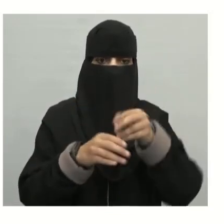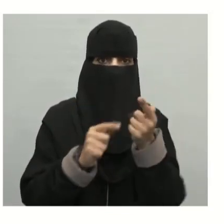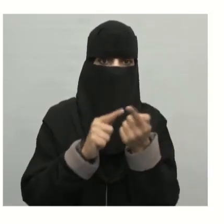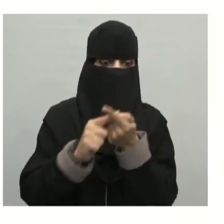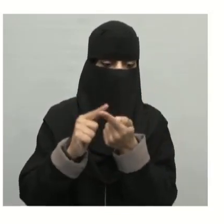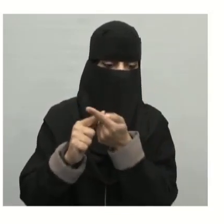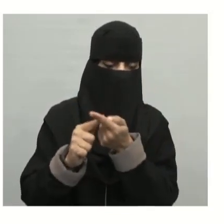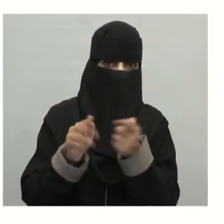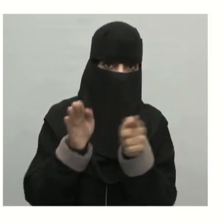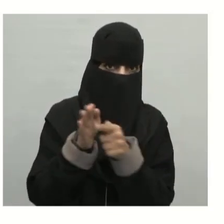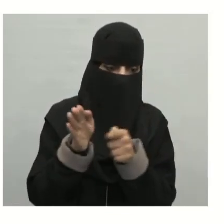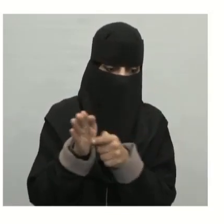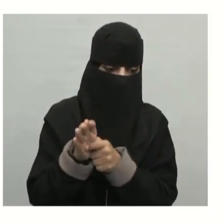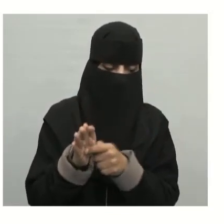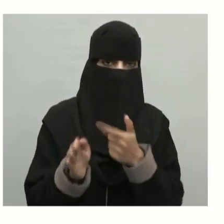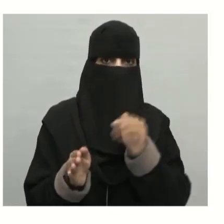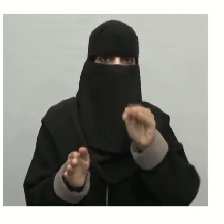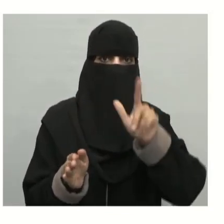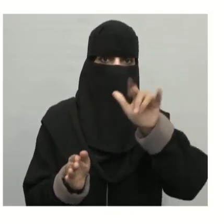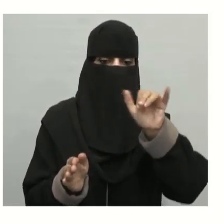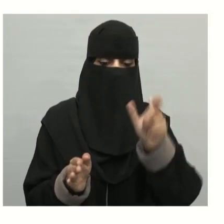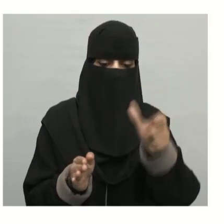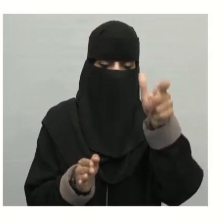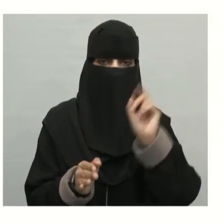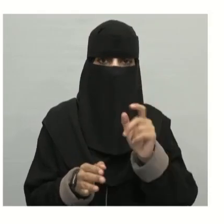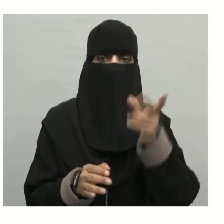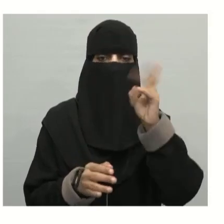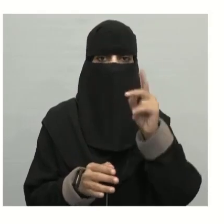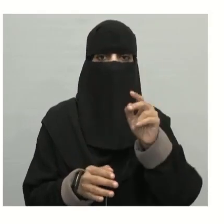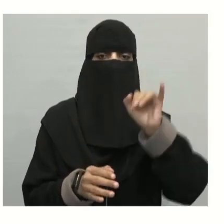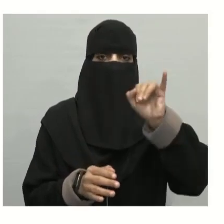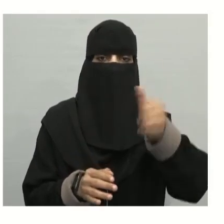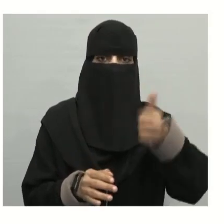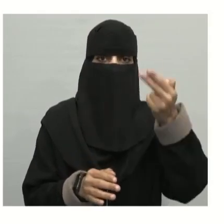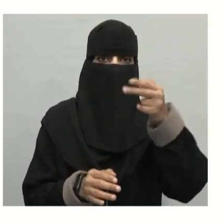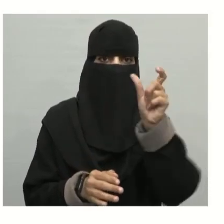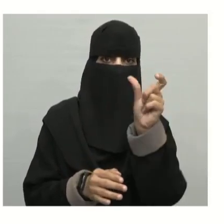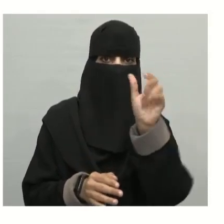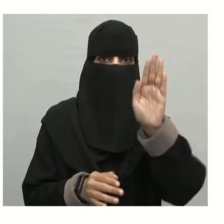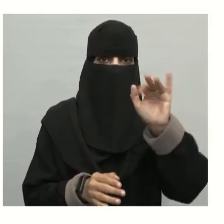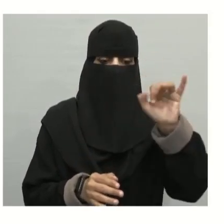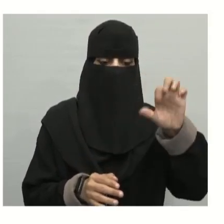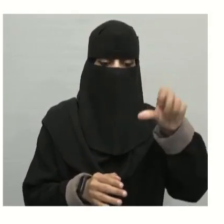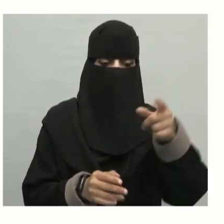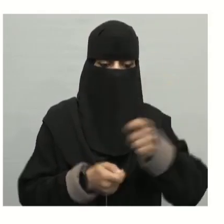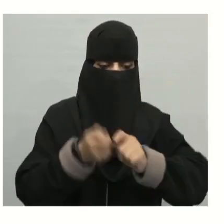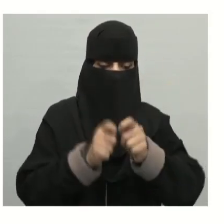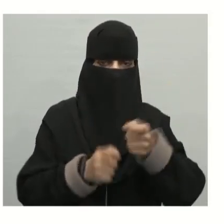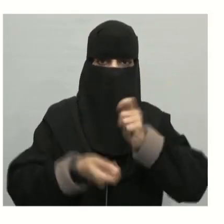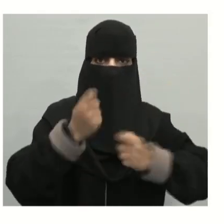من معدن معدن الجالينا المغنيسيوم المستخدم في الفيتامينات من معدن